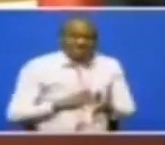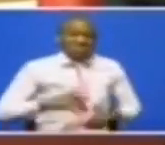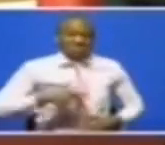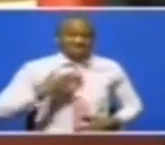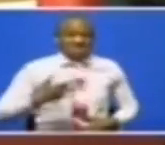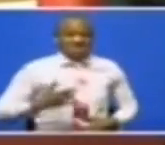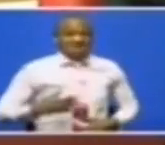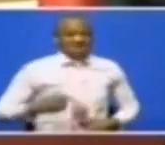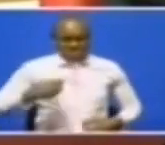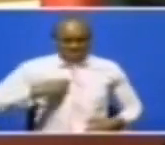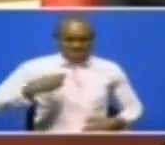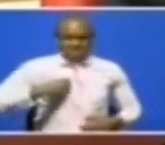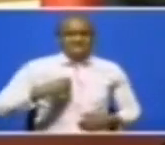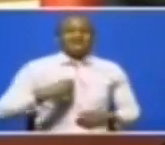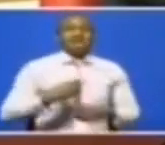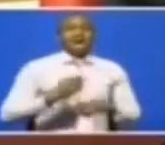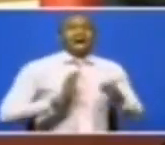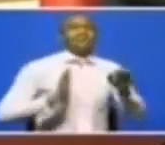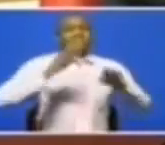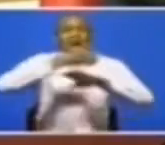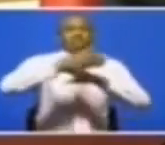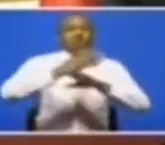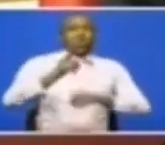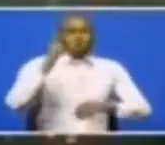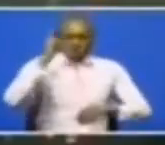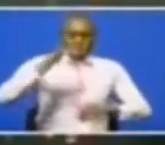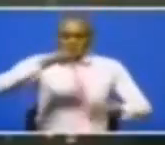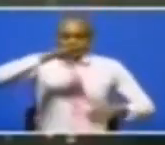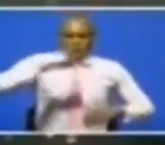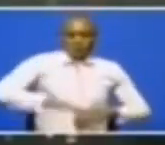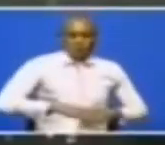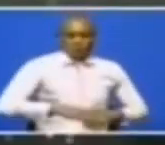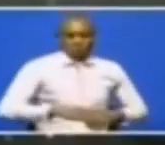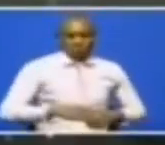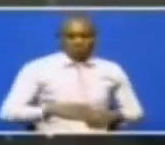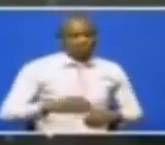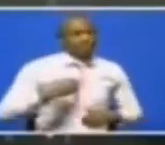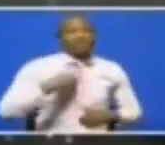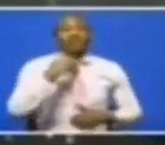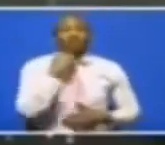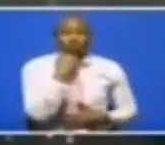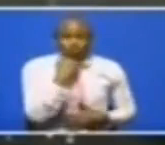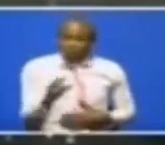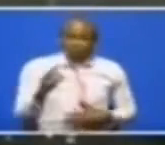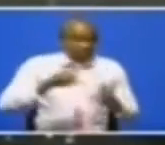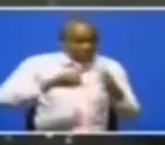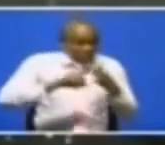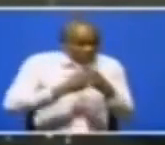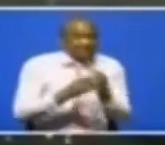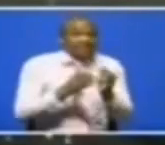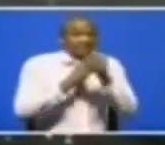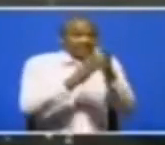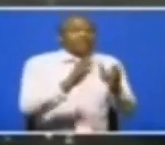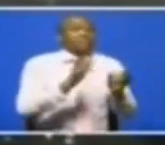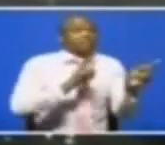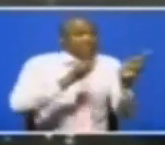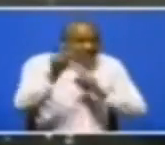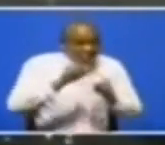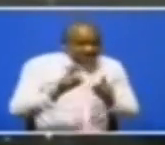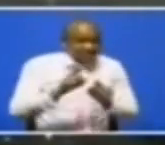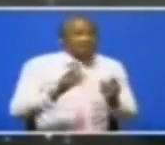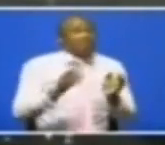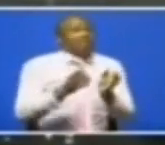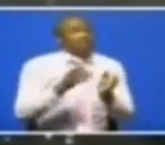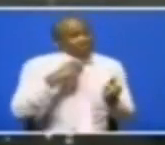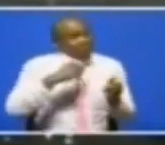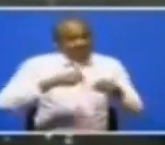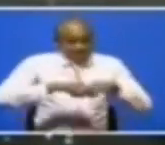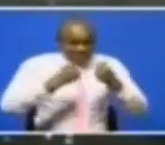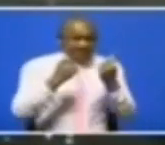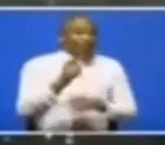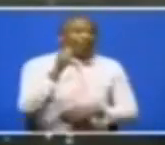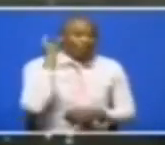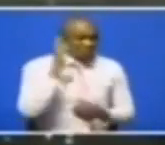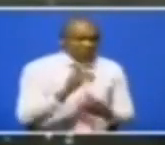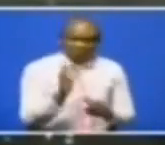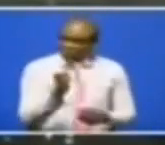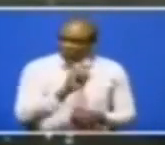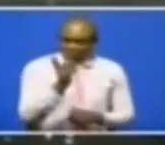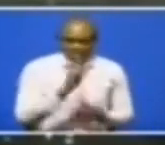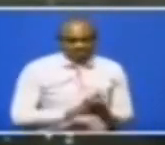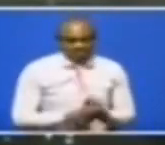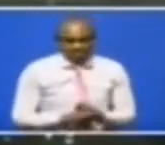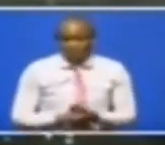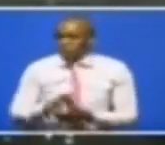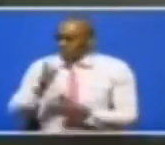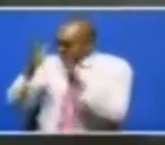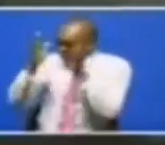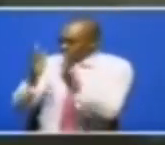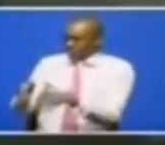kuwa wako juu ya sheria. Sasa sitaki kuanza safari yangu ya uongozi na kutotii sheria. Felix